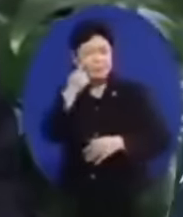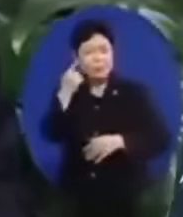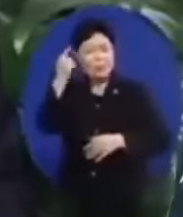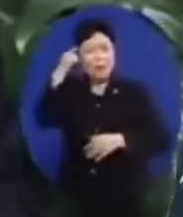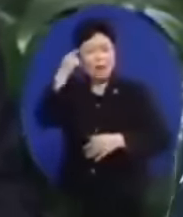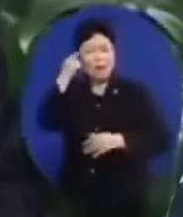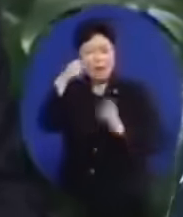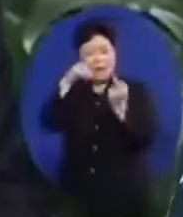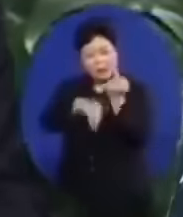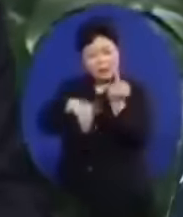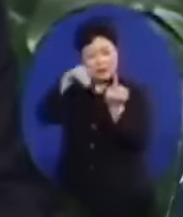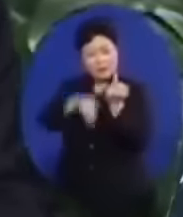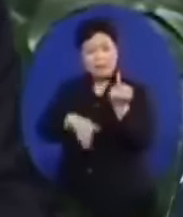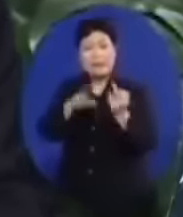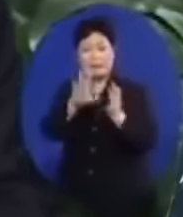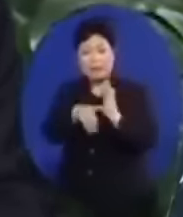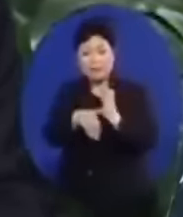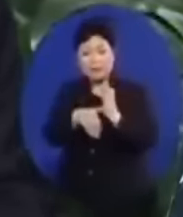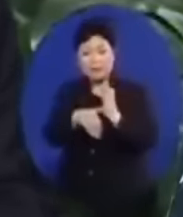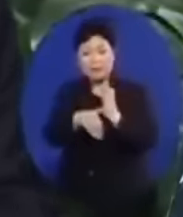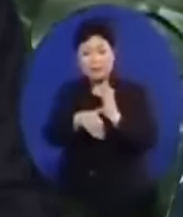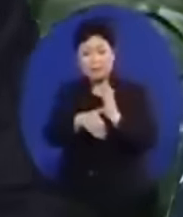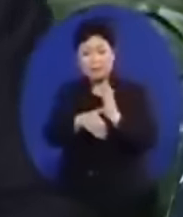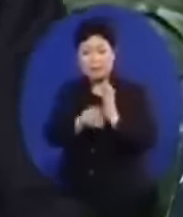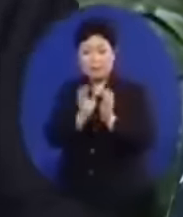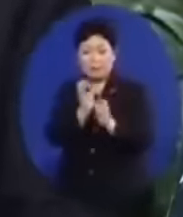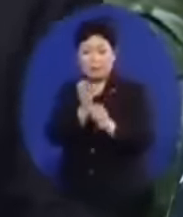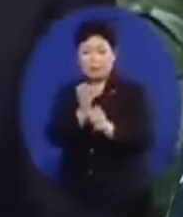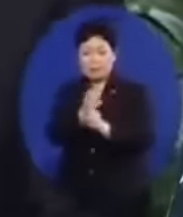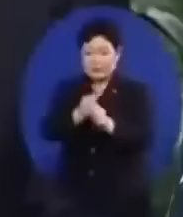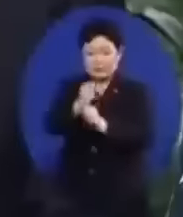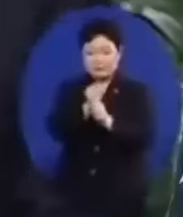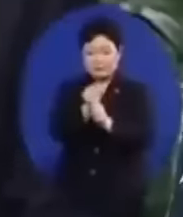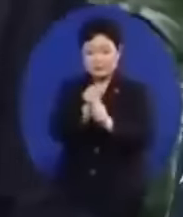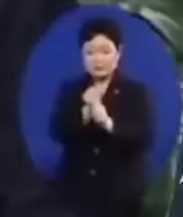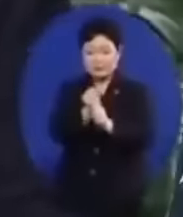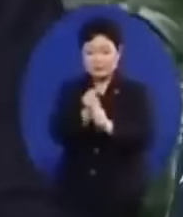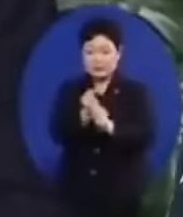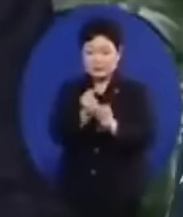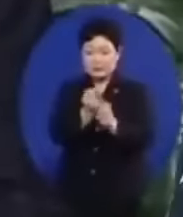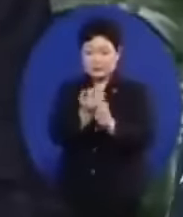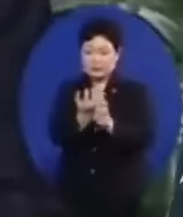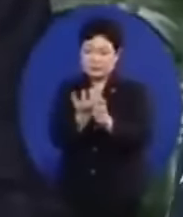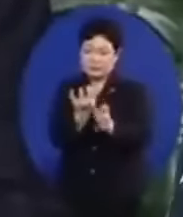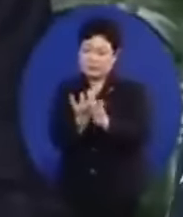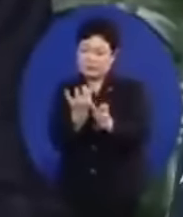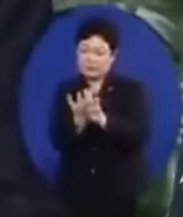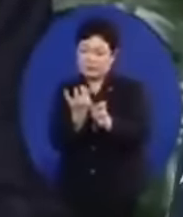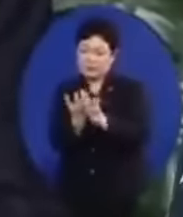광물을 캐낼 때는 화채에다 실어서 캐냈으니까